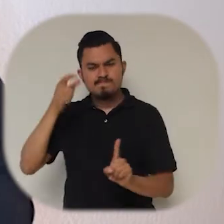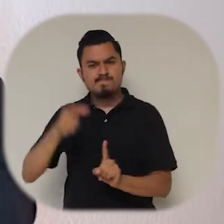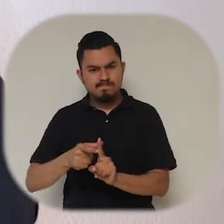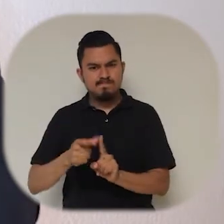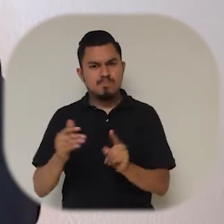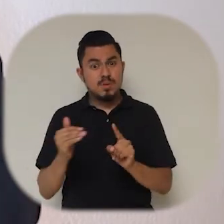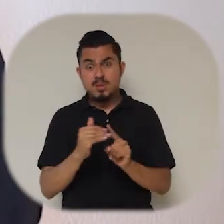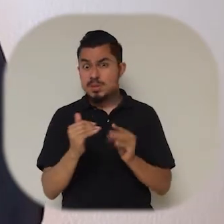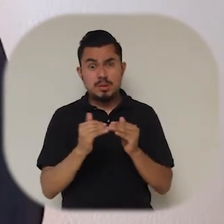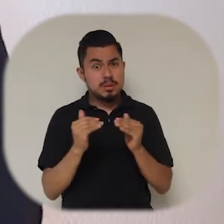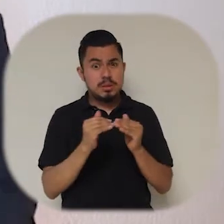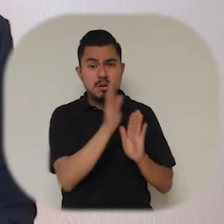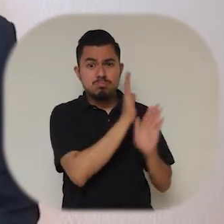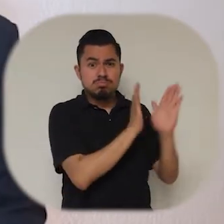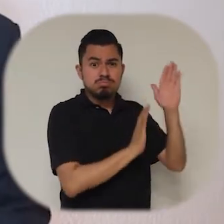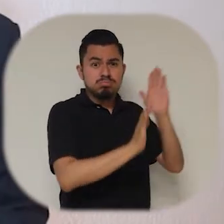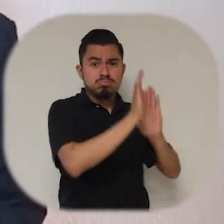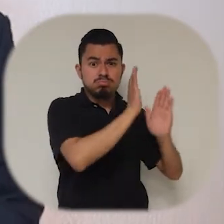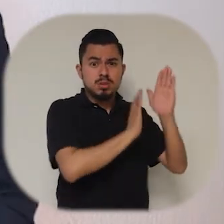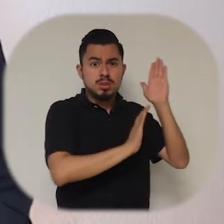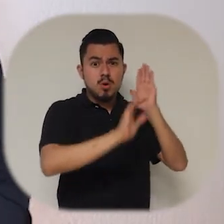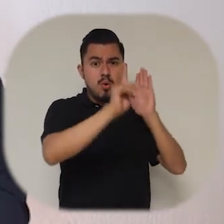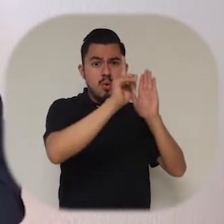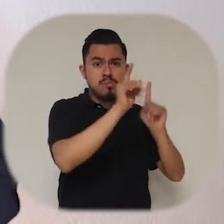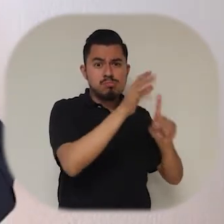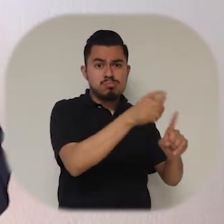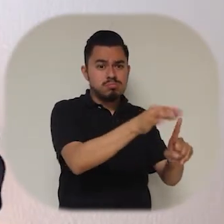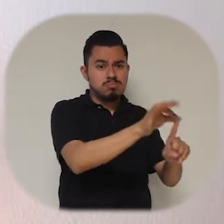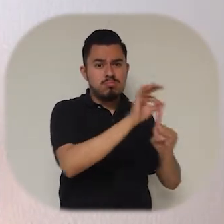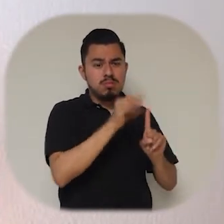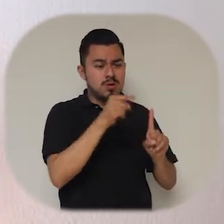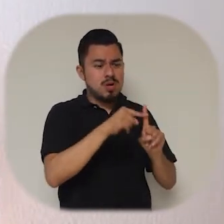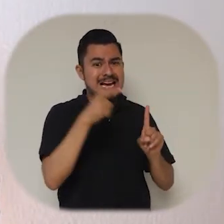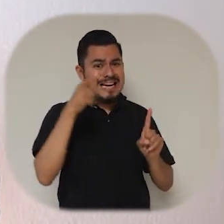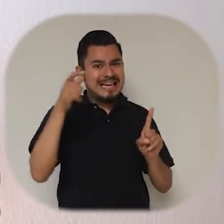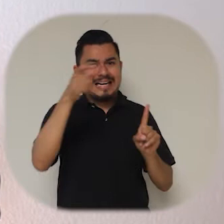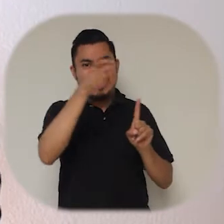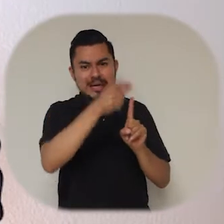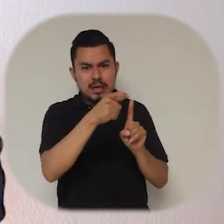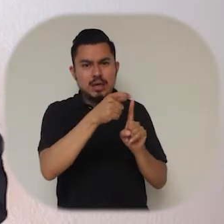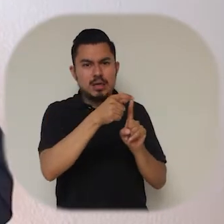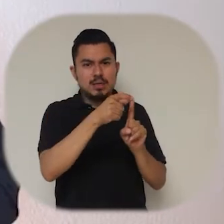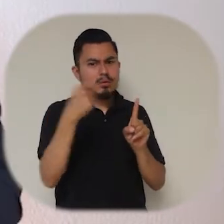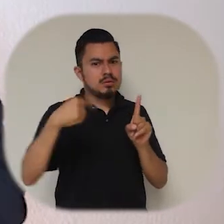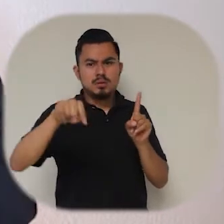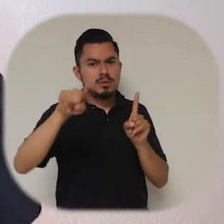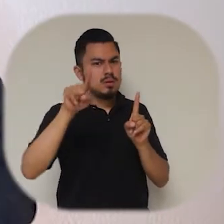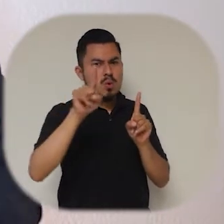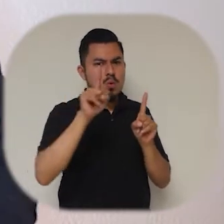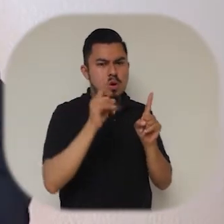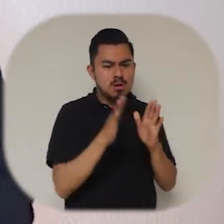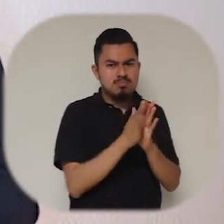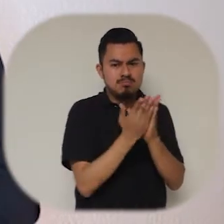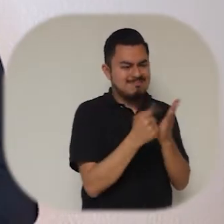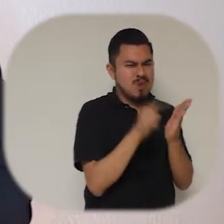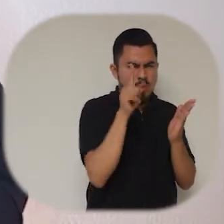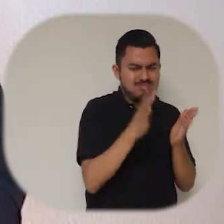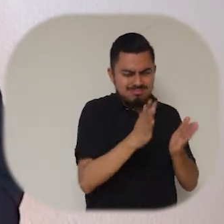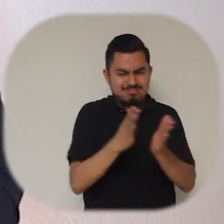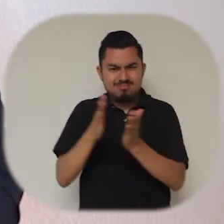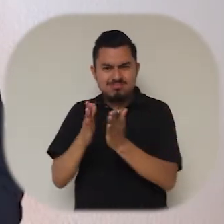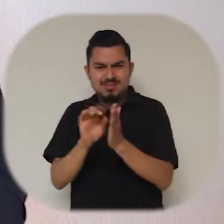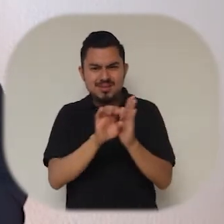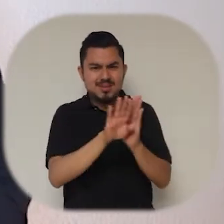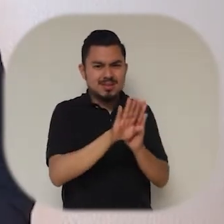때마다 평가하기를 여호와 앞에서 선한 왕이었다, 여호와 앞에서 악한 왕이었다라고 하는 평가를